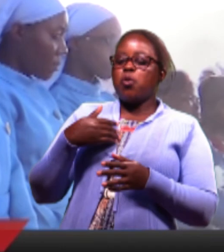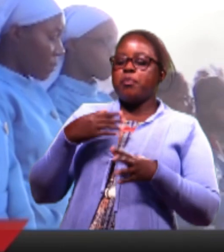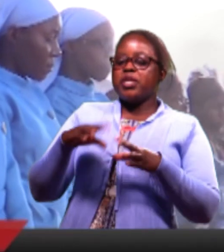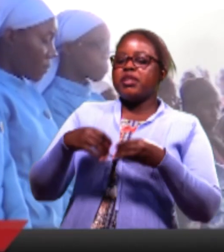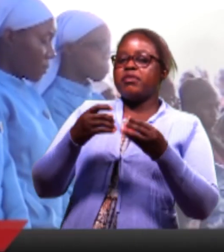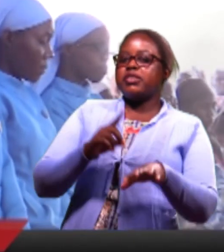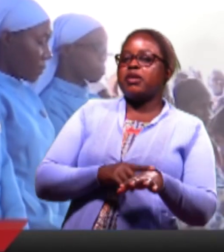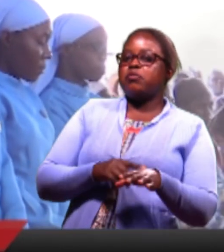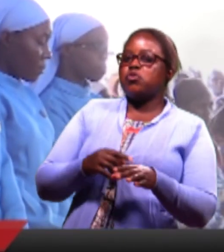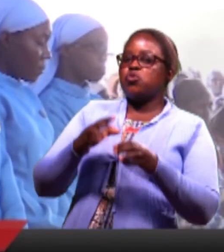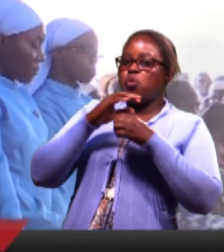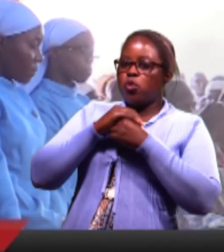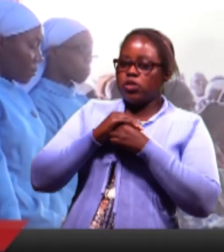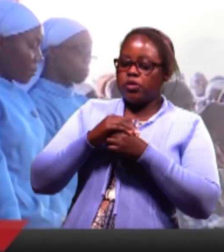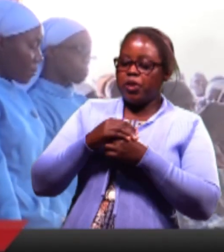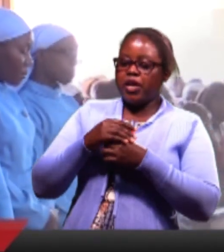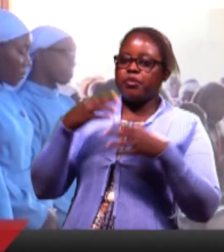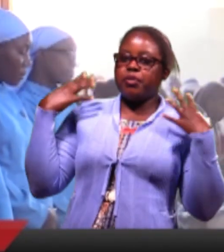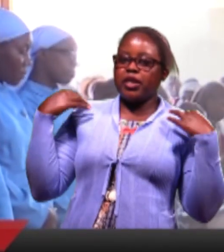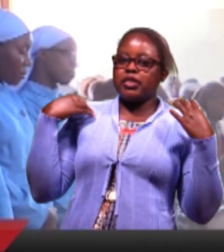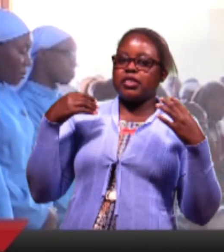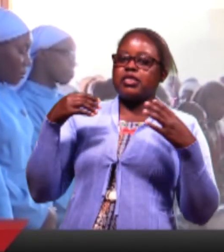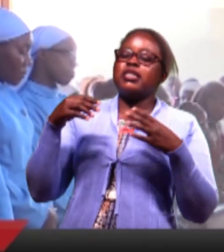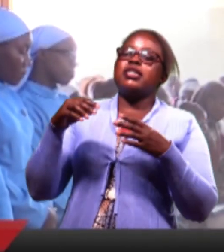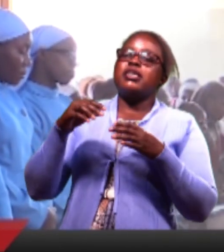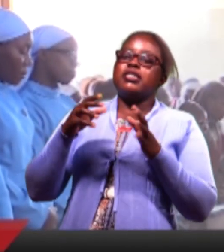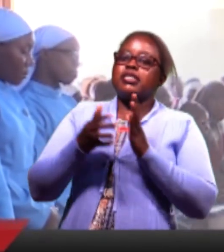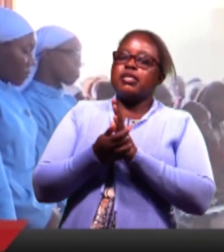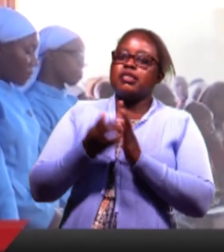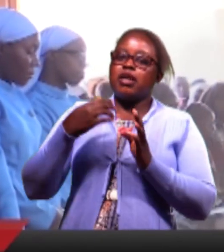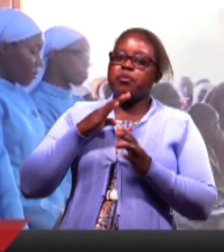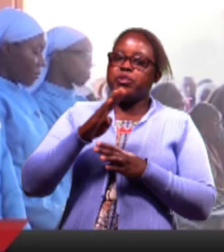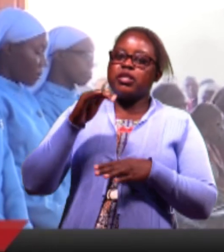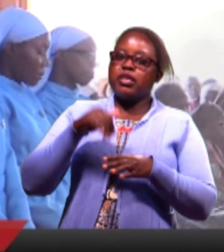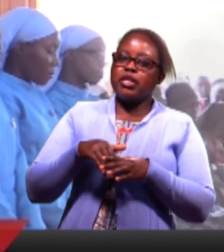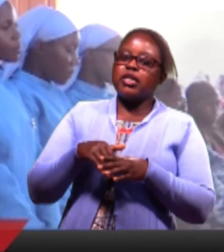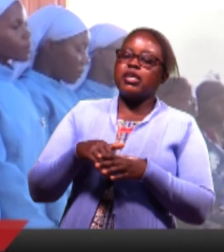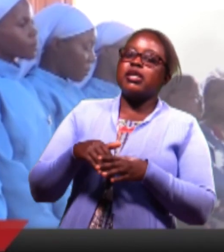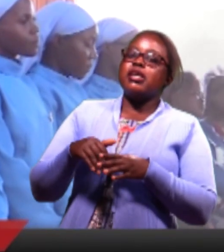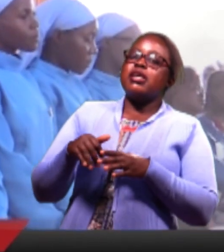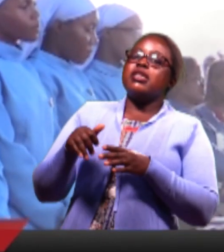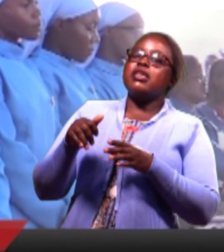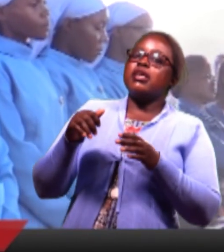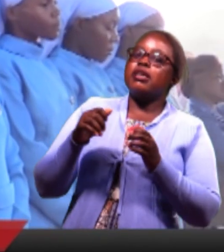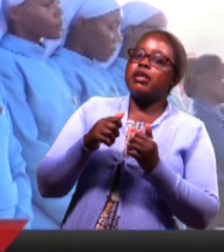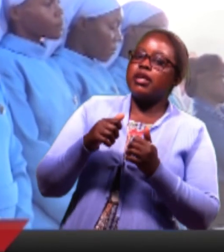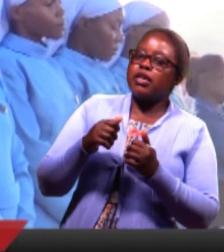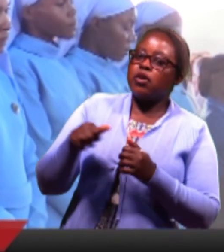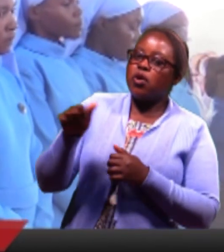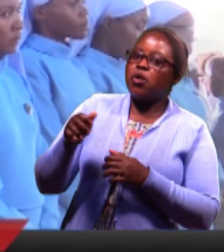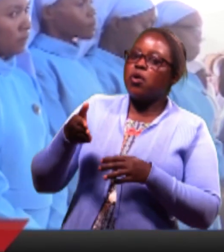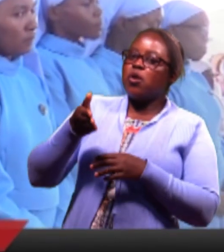fellowship and practice ministry skills, you have been supportive in every attempt of our life.